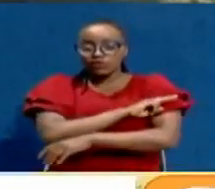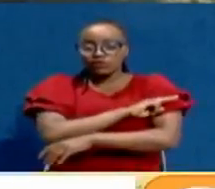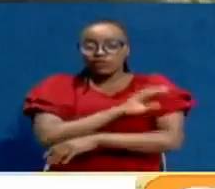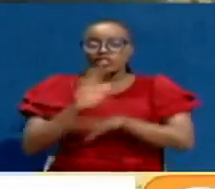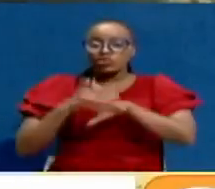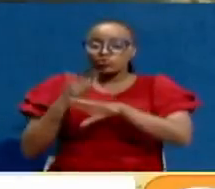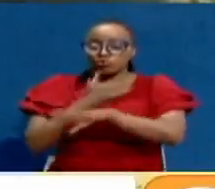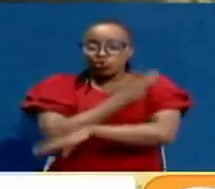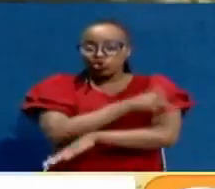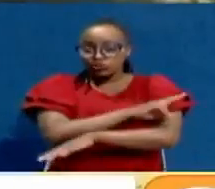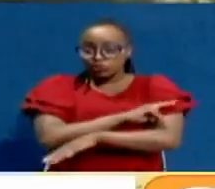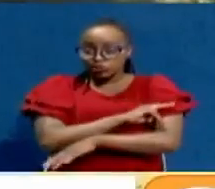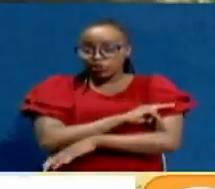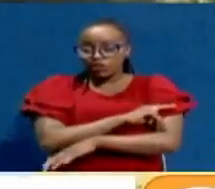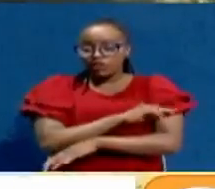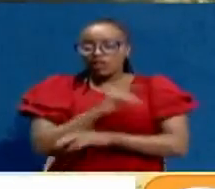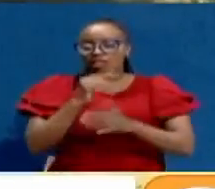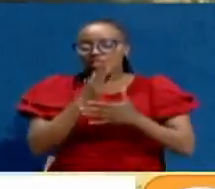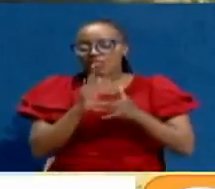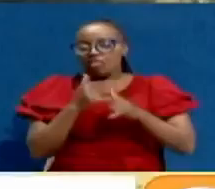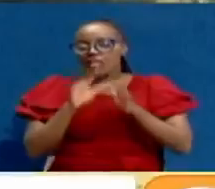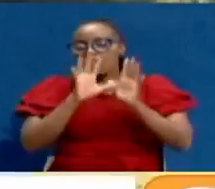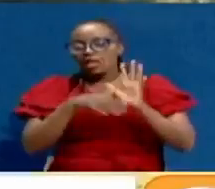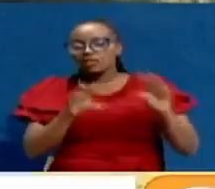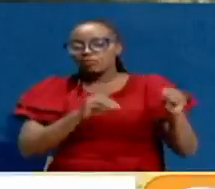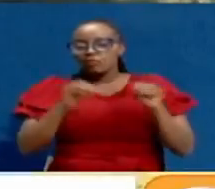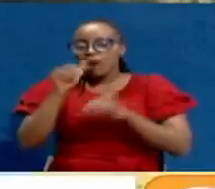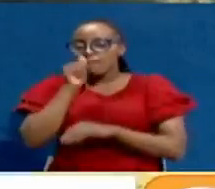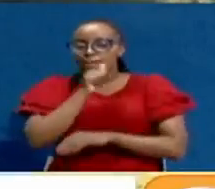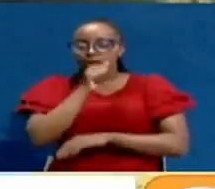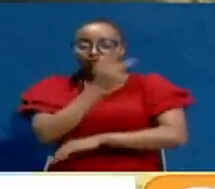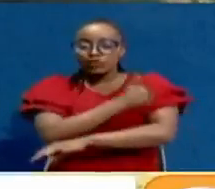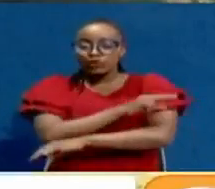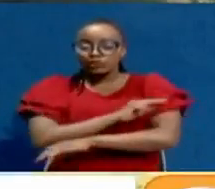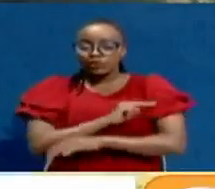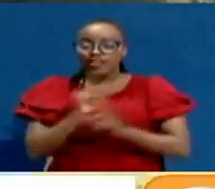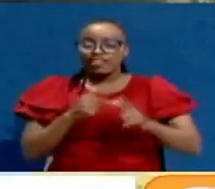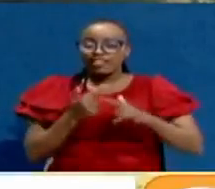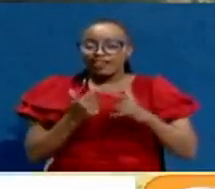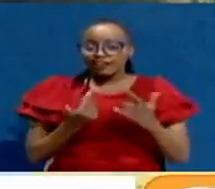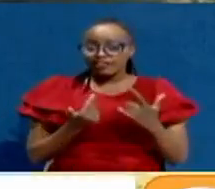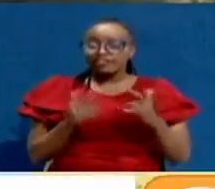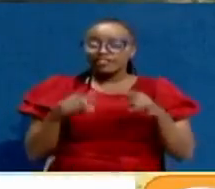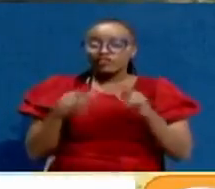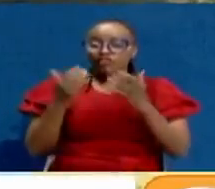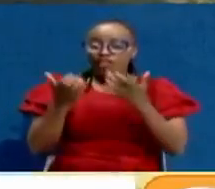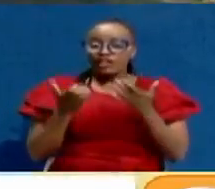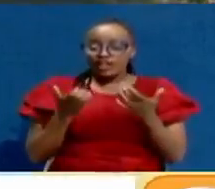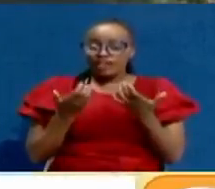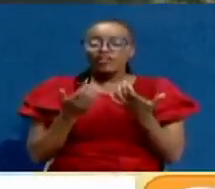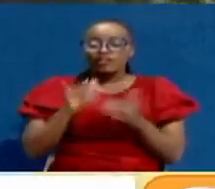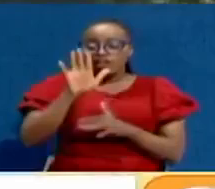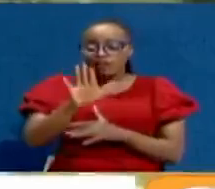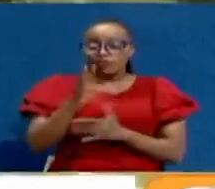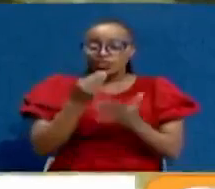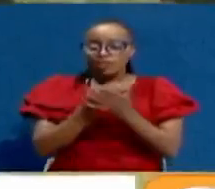kwa hospitali ya Kikuyu, mara wakampeleka ya private, lakini walikuwa wanahitaji malipo ya